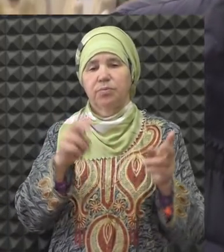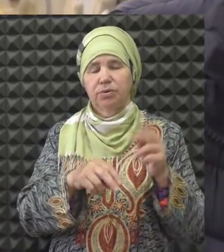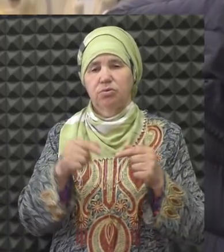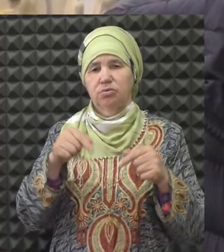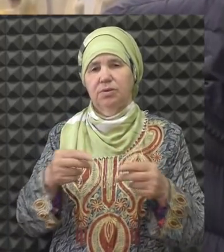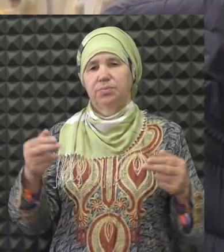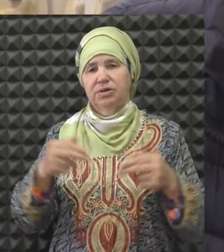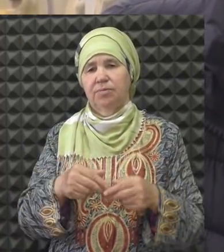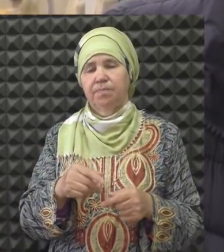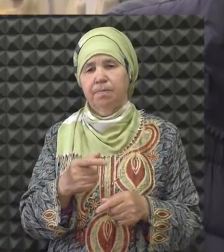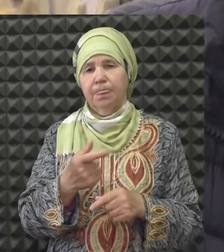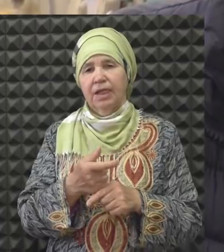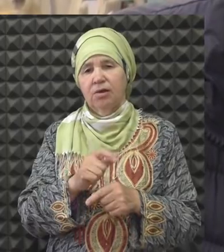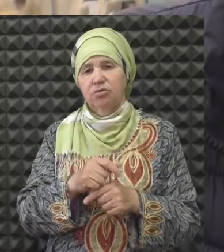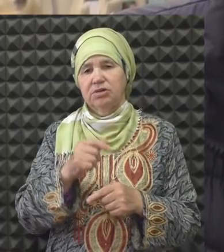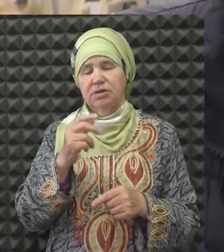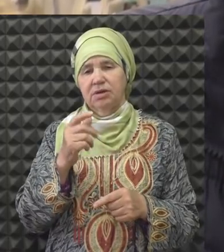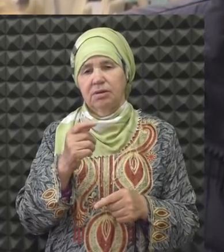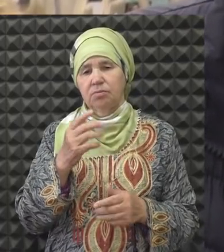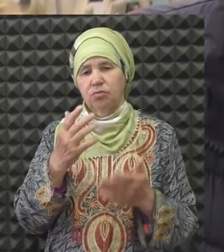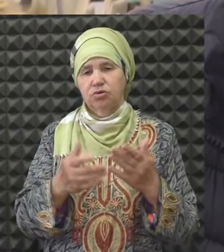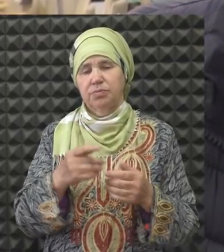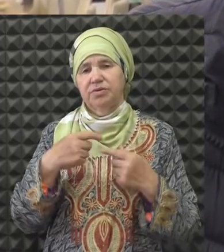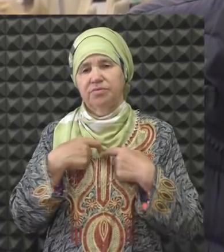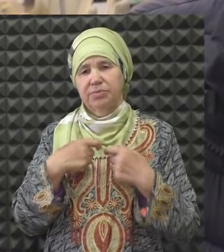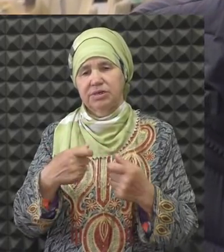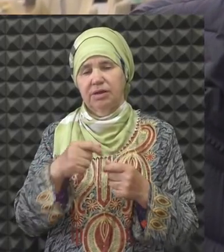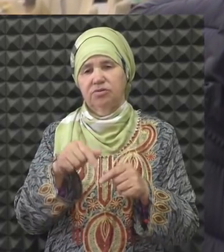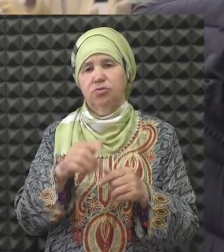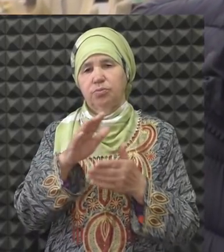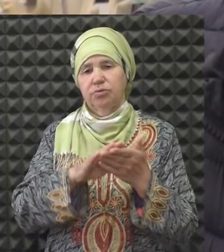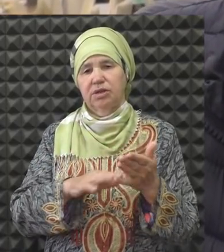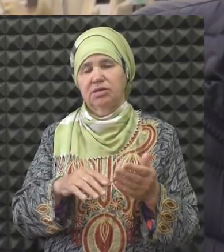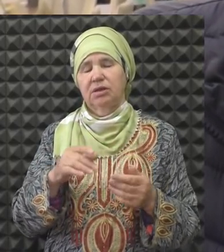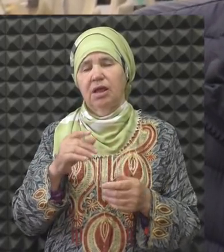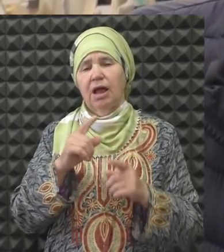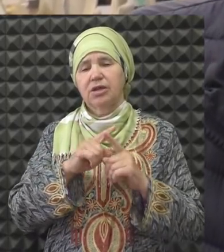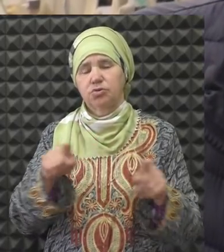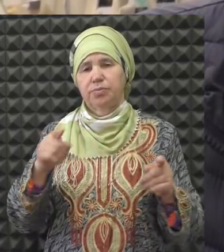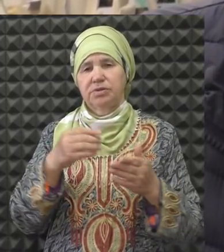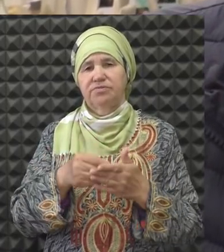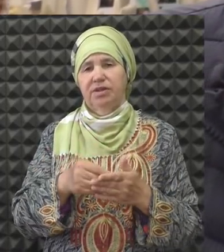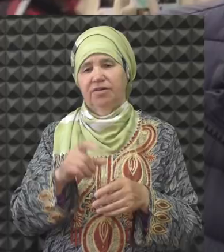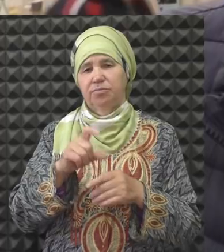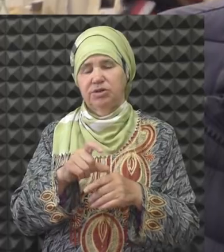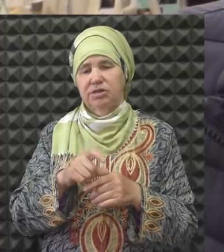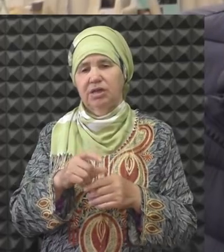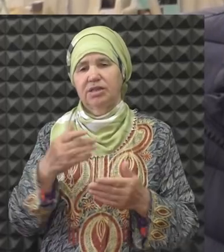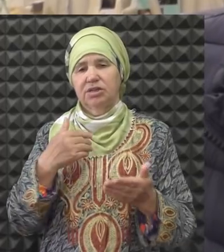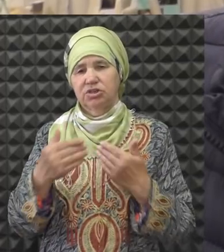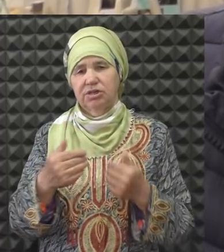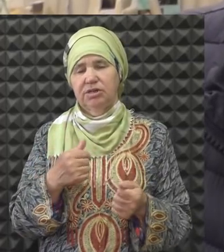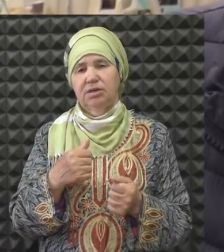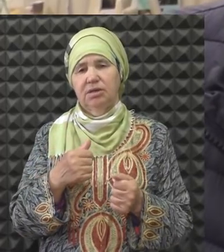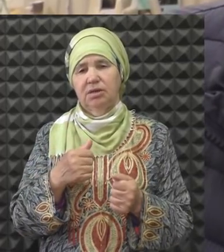тоже приобщаются. Но у шатра Рамадана Ярдами, конечно, у него своя особенность и его отличает. Во-первых, это